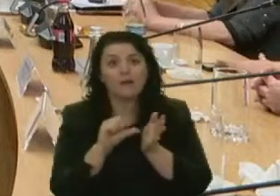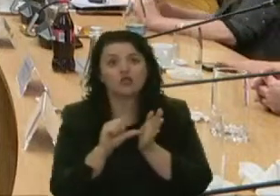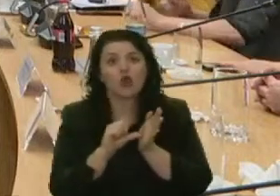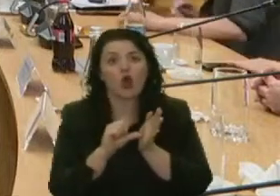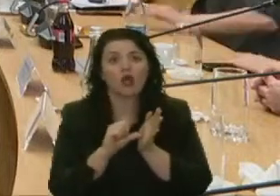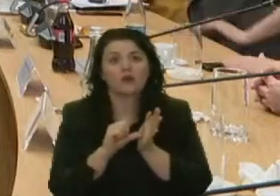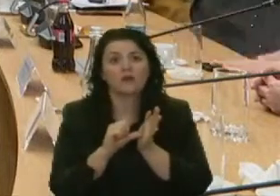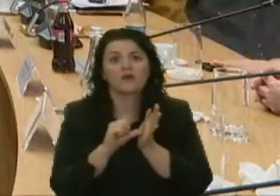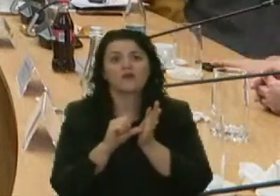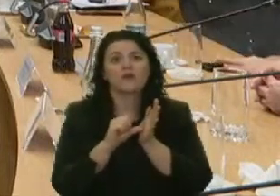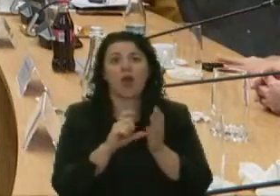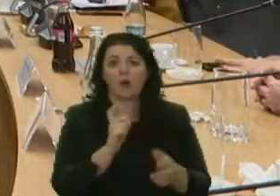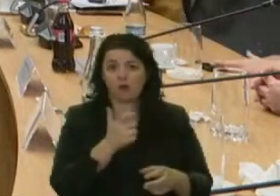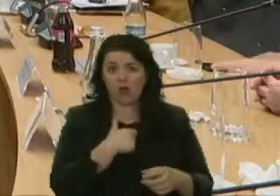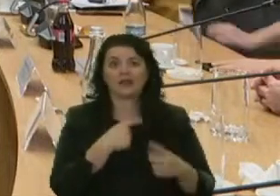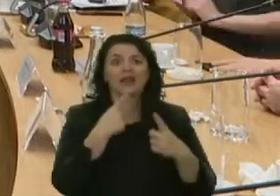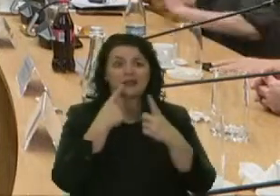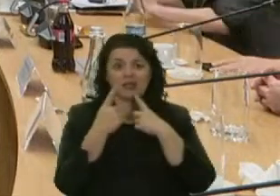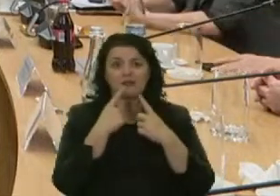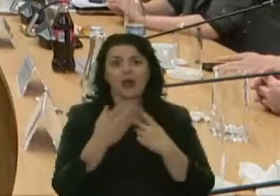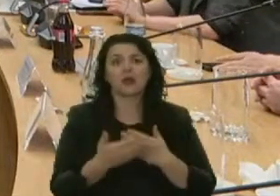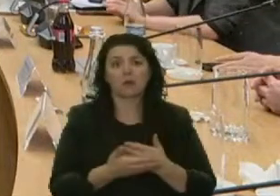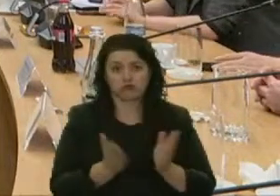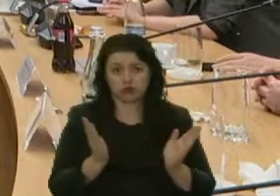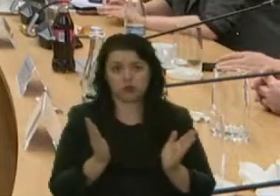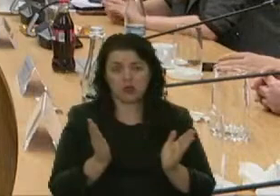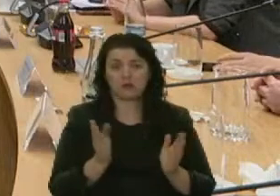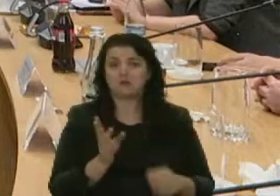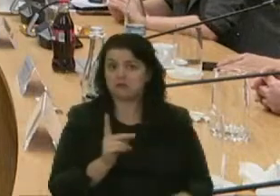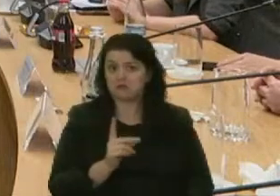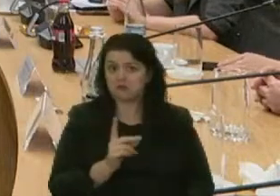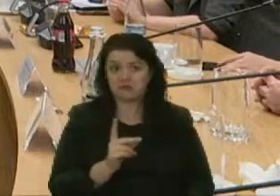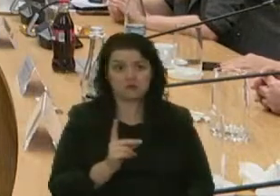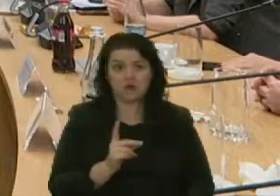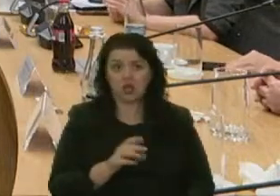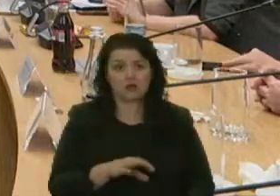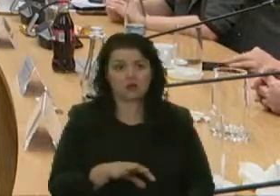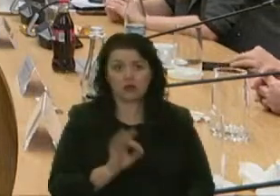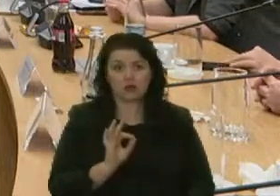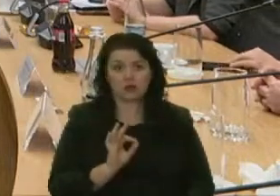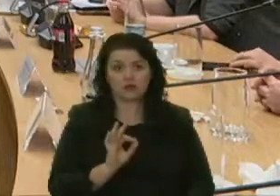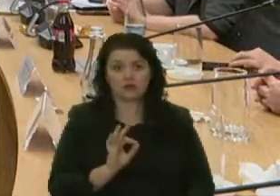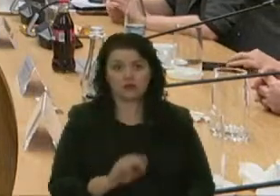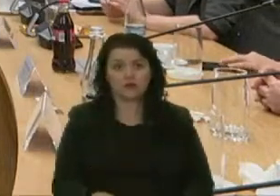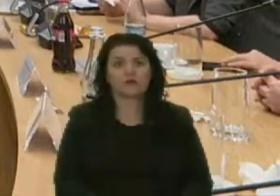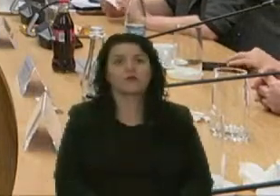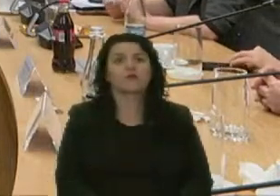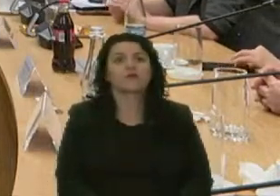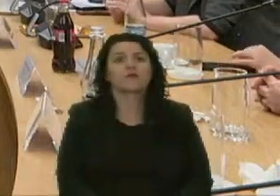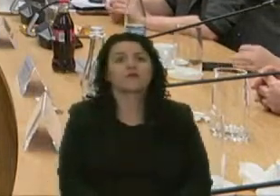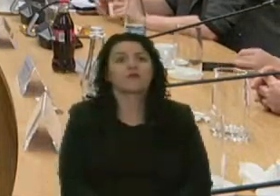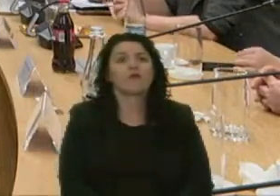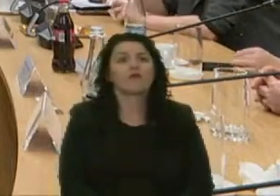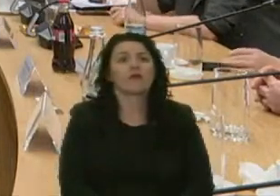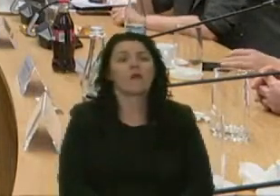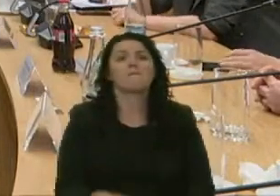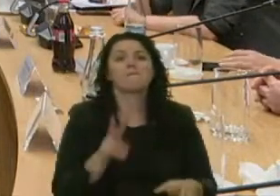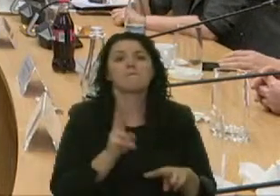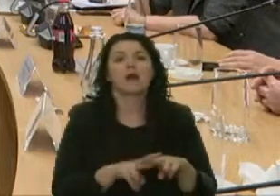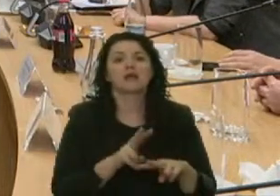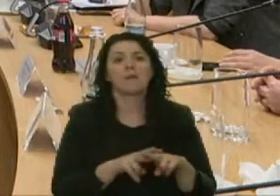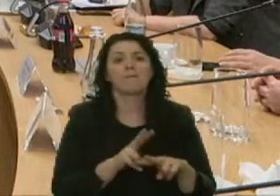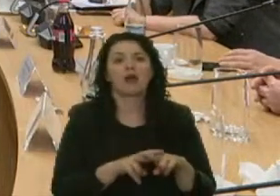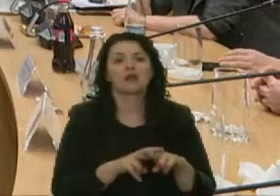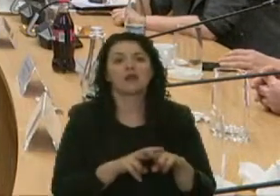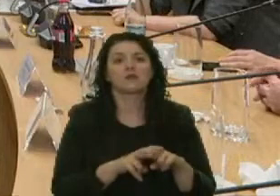mijloc poate dezbaterea la moment poate soluția la mijloc Asta am zis și eu soluția este la mijloc dar trebuie să se